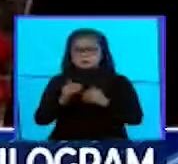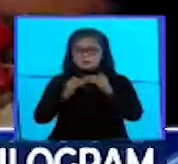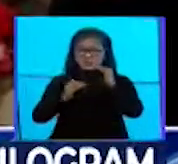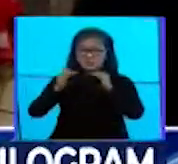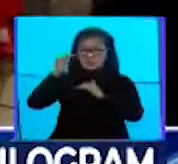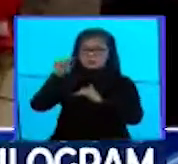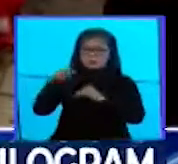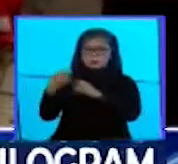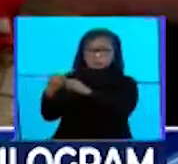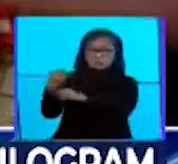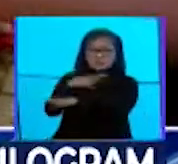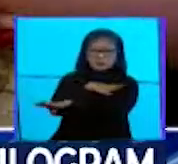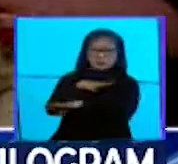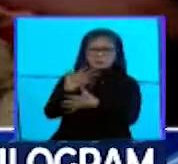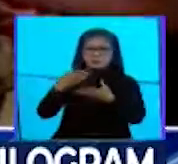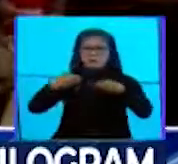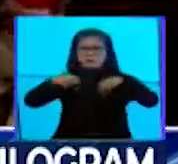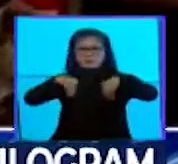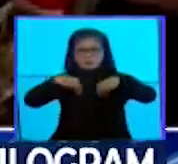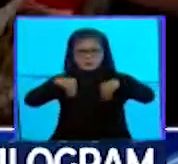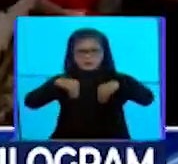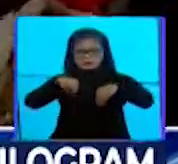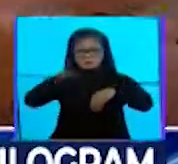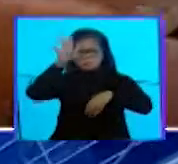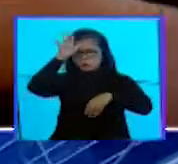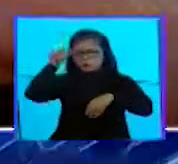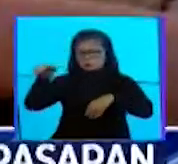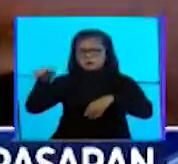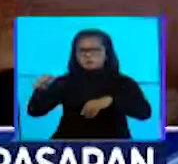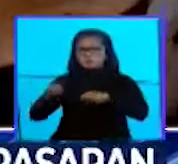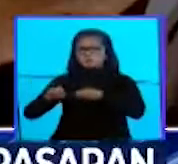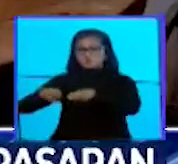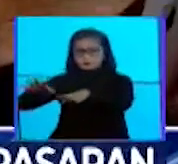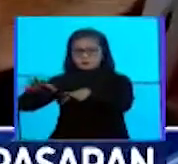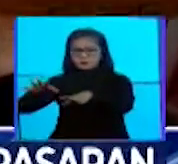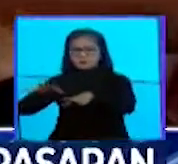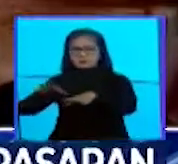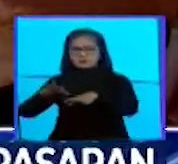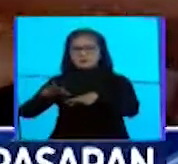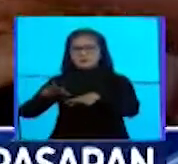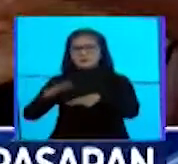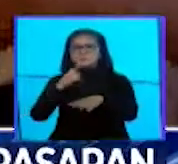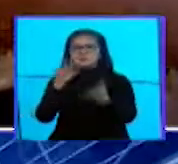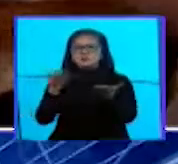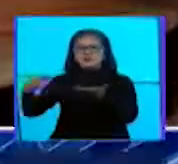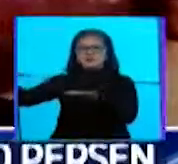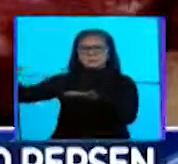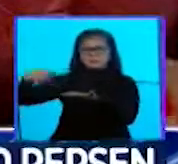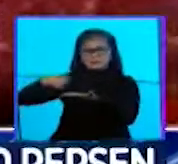berpengaruh pada penjualan dari pedagang sapi ini, di mana per hari mengalami penurunan sebesar